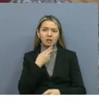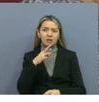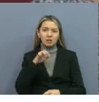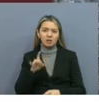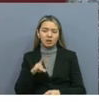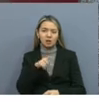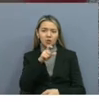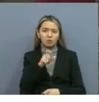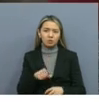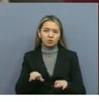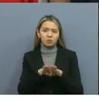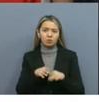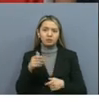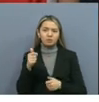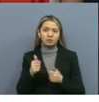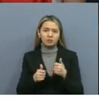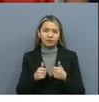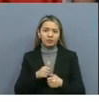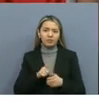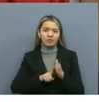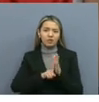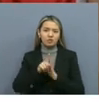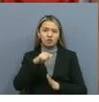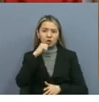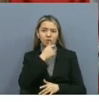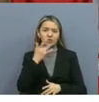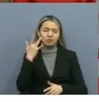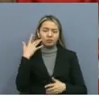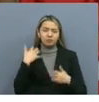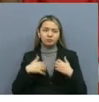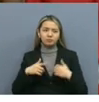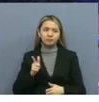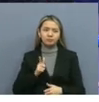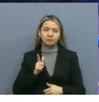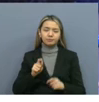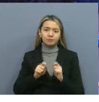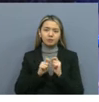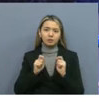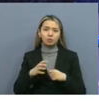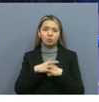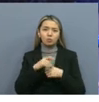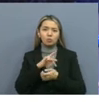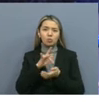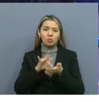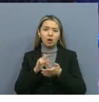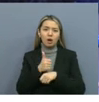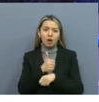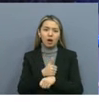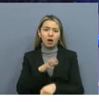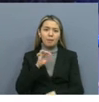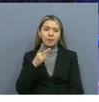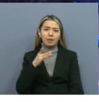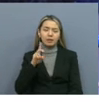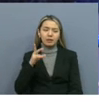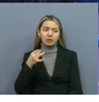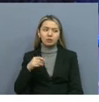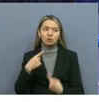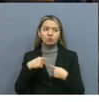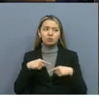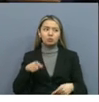жұртшылығы осынау жарысты жыл басында асыға күтеді. Турнирдің ашылу салтанатында Көкшетау қаласының әкімі Амангелді Смайылов және басқа да